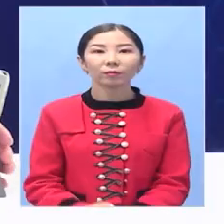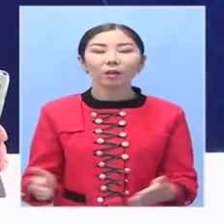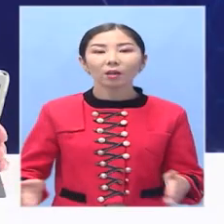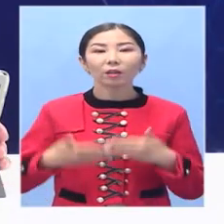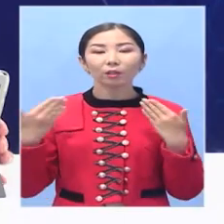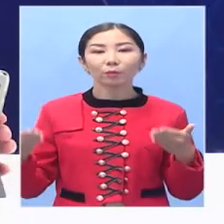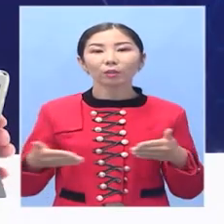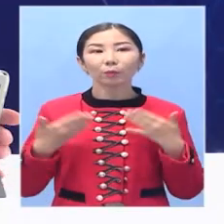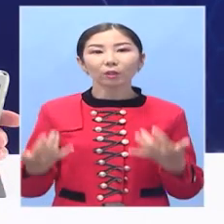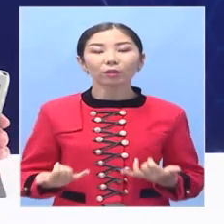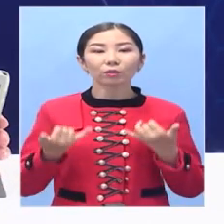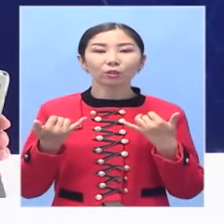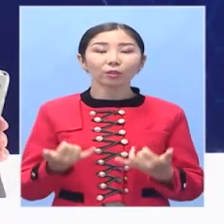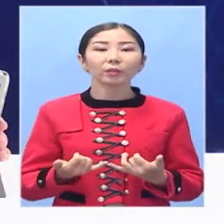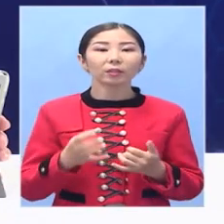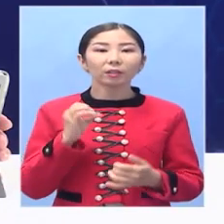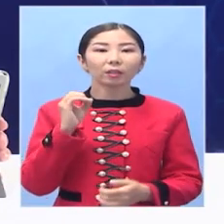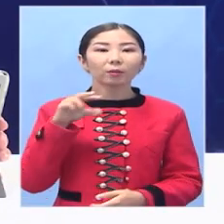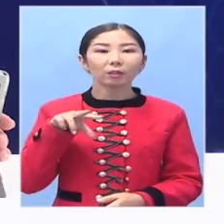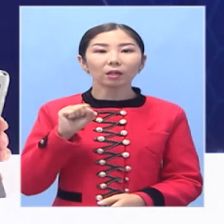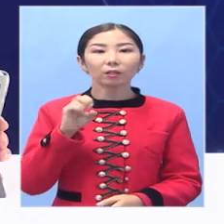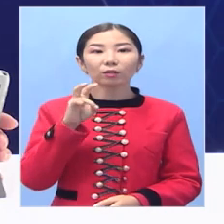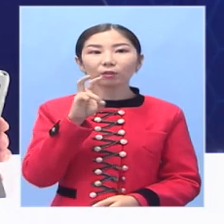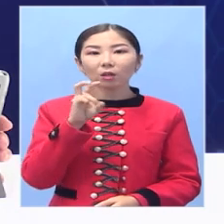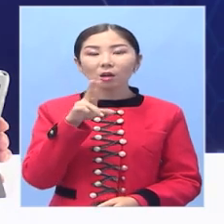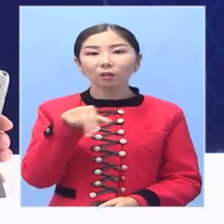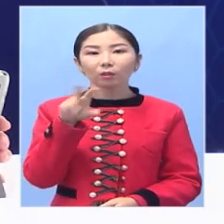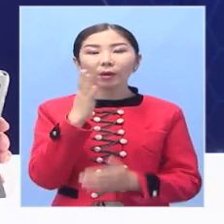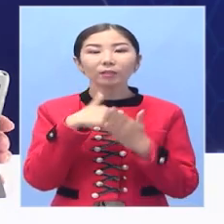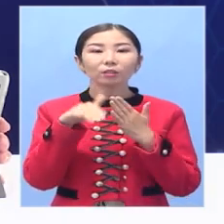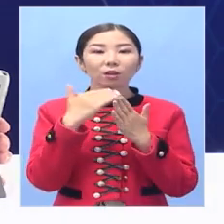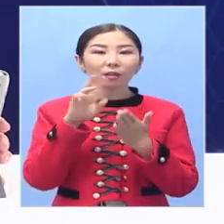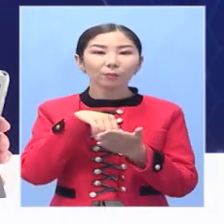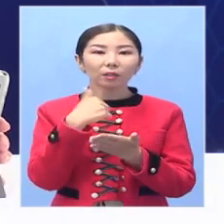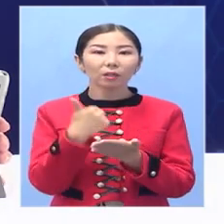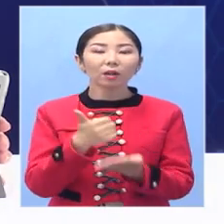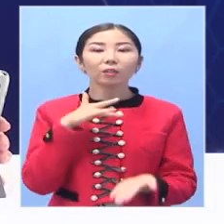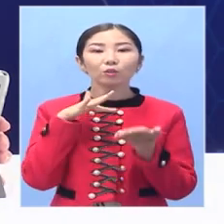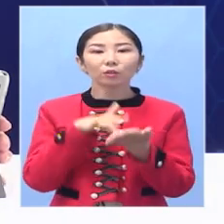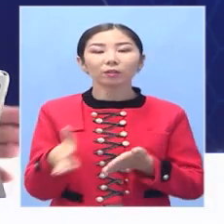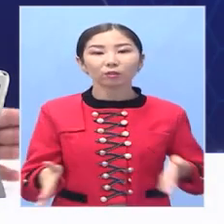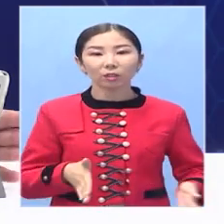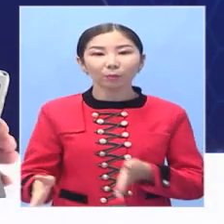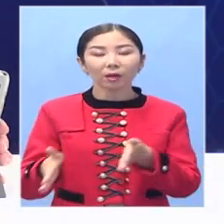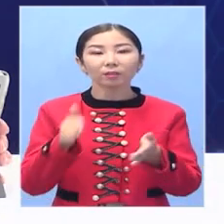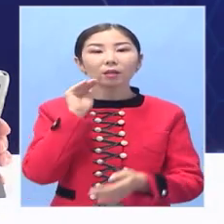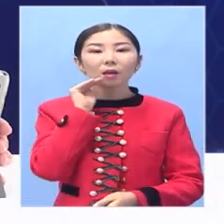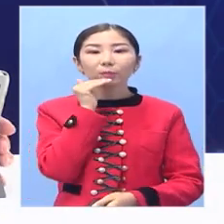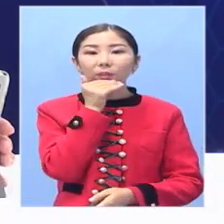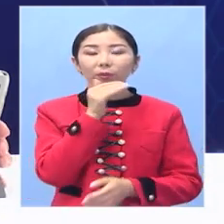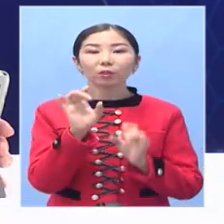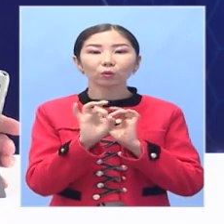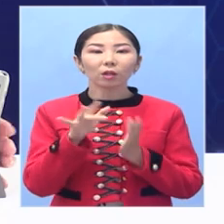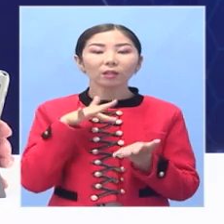Армысыздар, ардақты ағайын, тікелей эфирде ел алдында бағдарламасы. Бүгінгі хабарымыздың басты тақырыбы қала жолдарының сапасы туралы болмақ. Хабарға